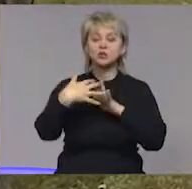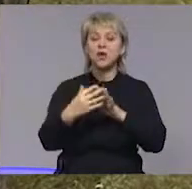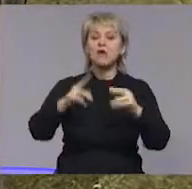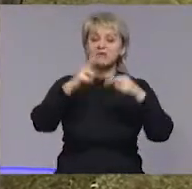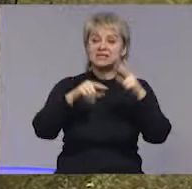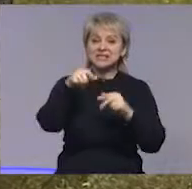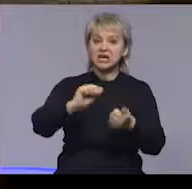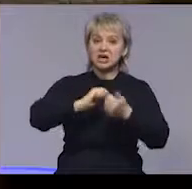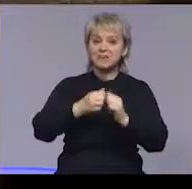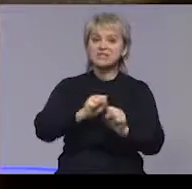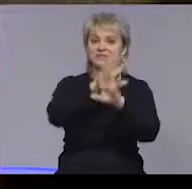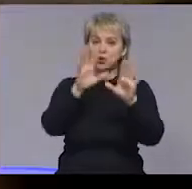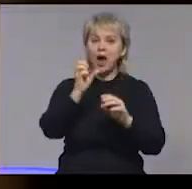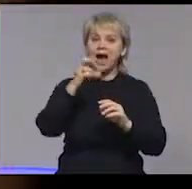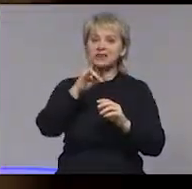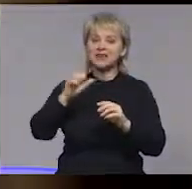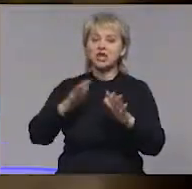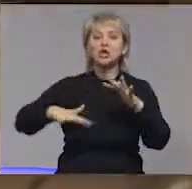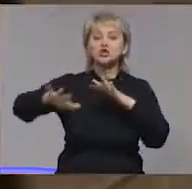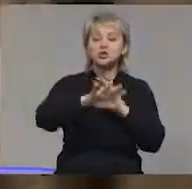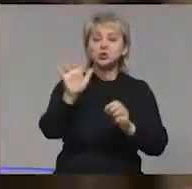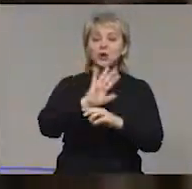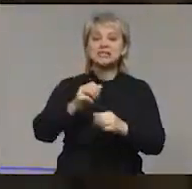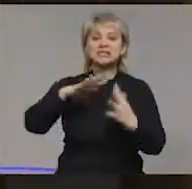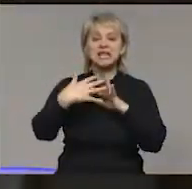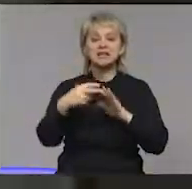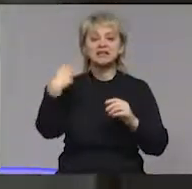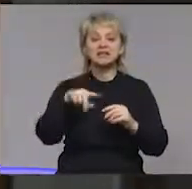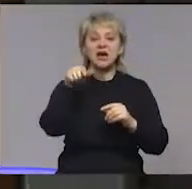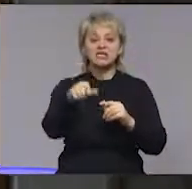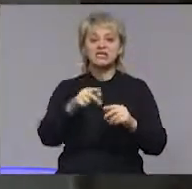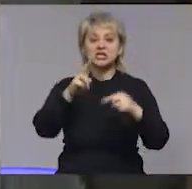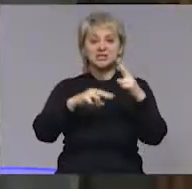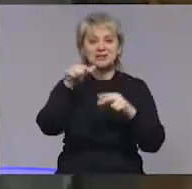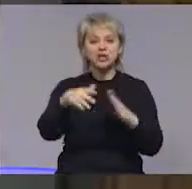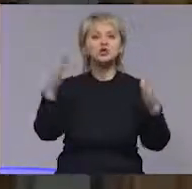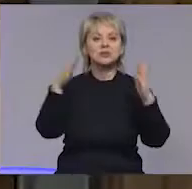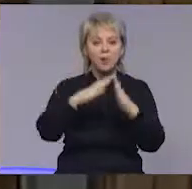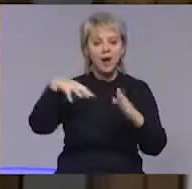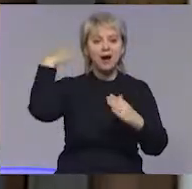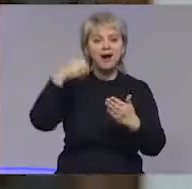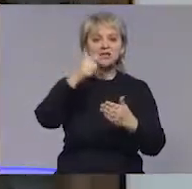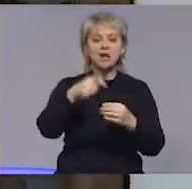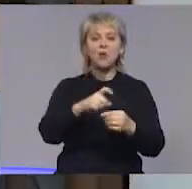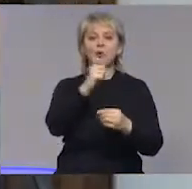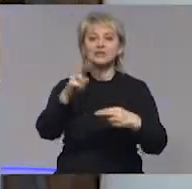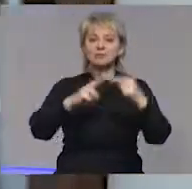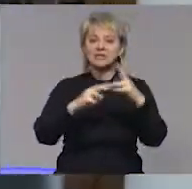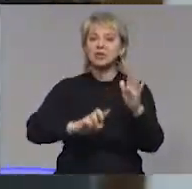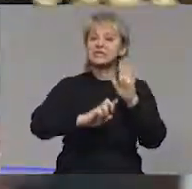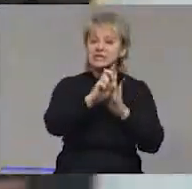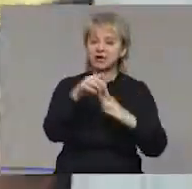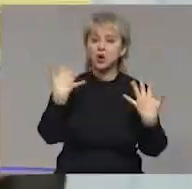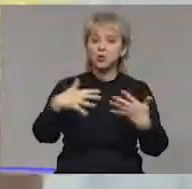возвели у крепости Святой Анны. На территории киношной станицы 25 строений. Это и дома казаков, и хозпостройки, и церковь.